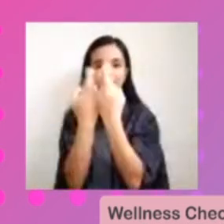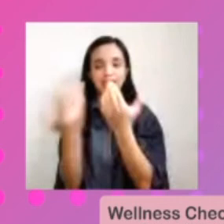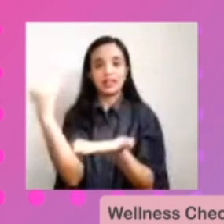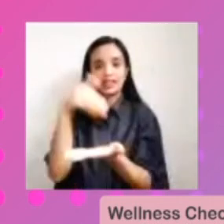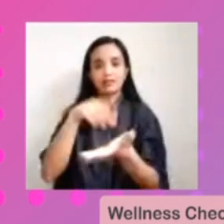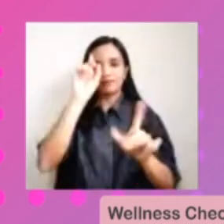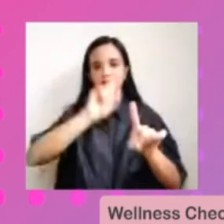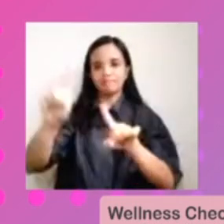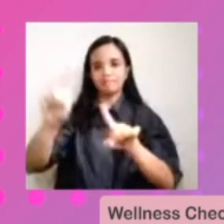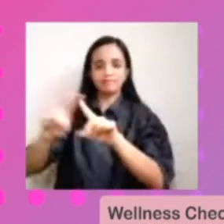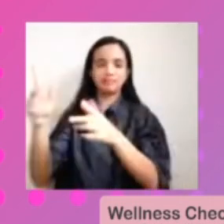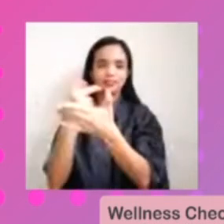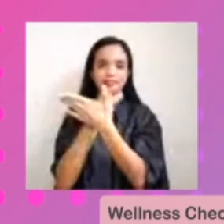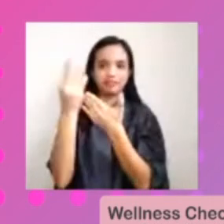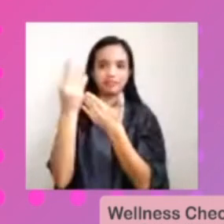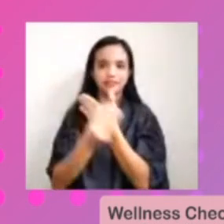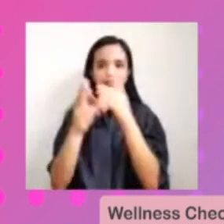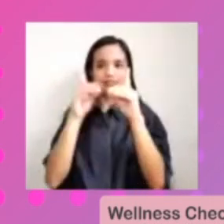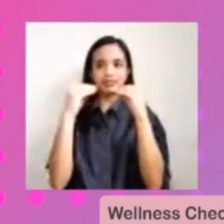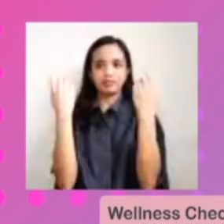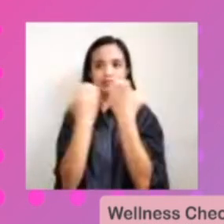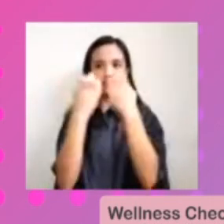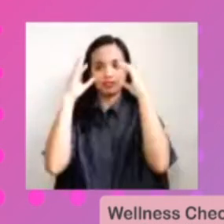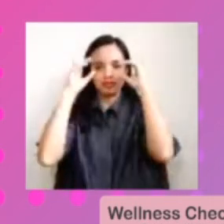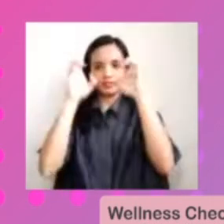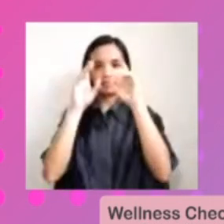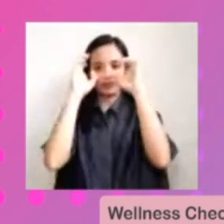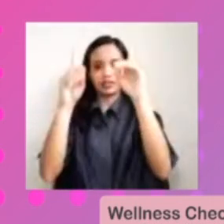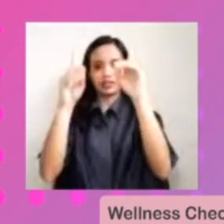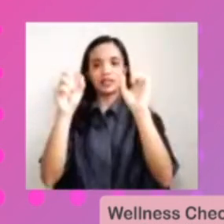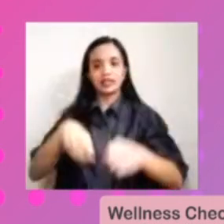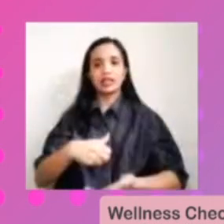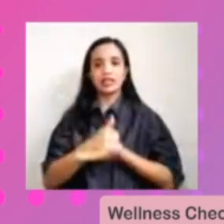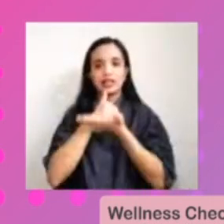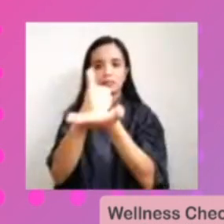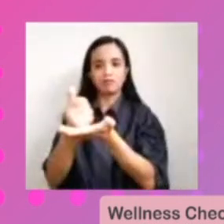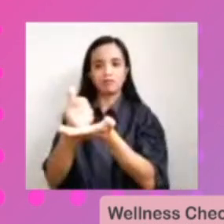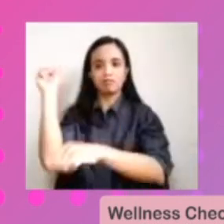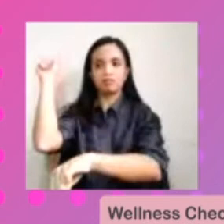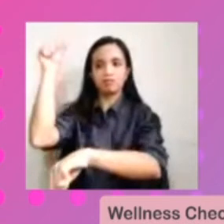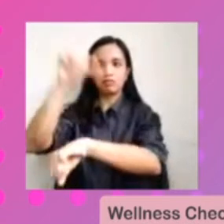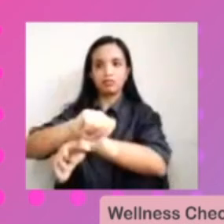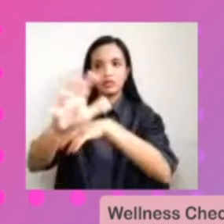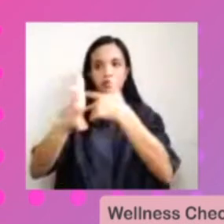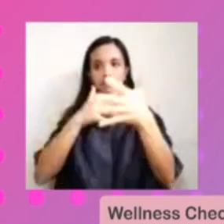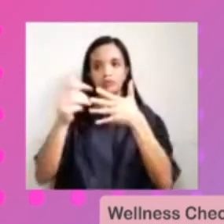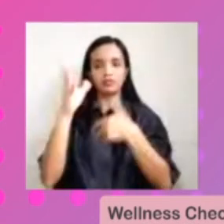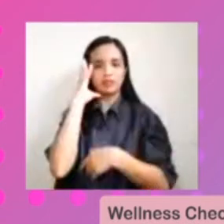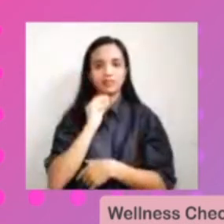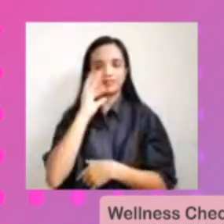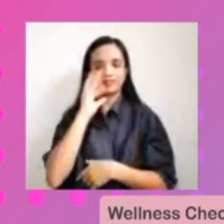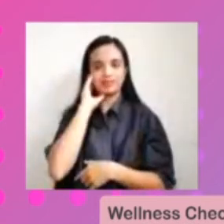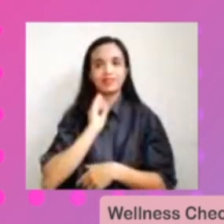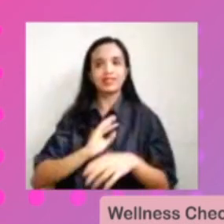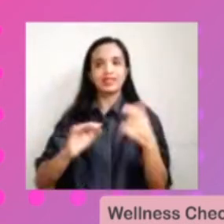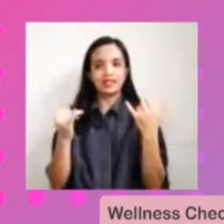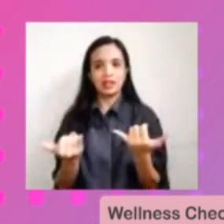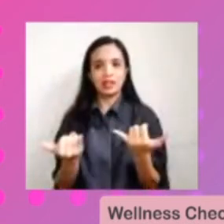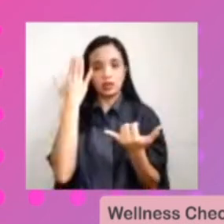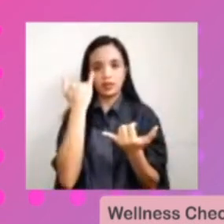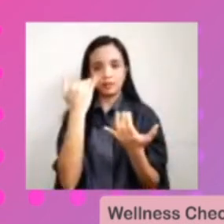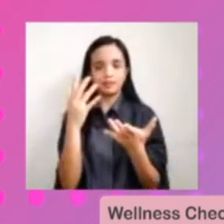ating araw-araw na pangangalaga ng ating mga sarili ay we come to a point of not only coping. I know we are all